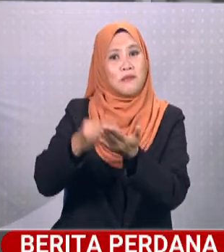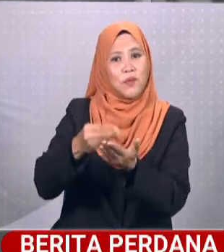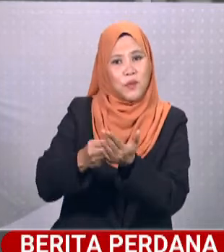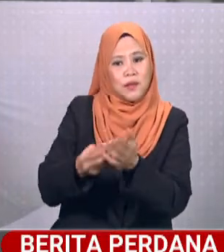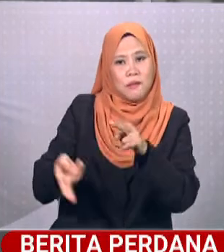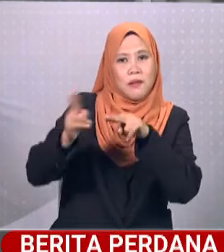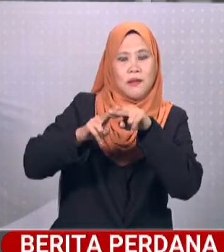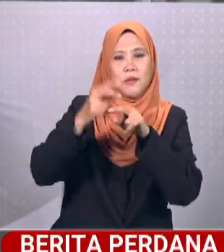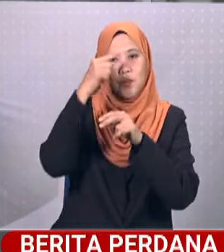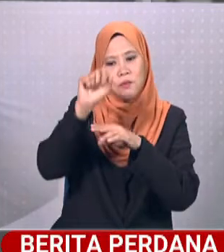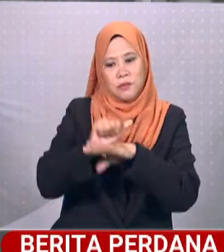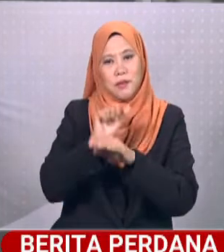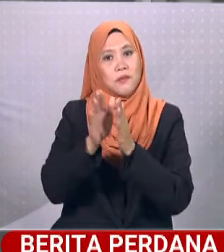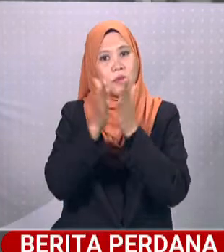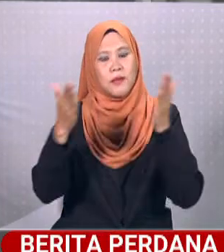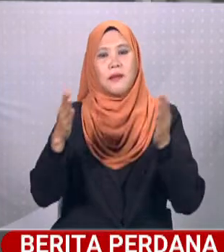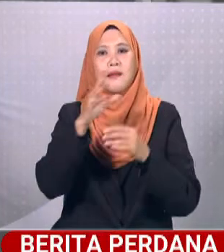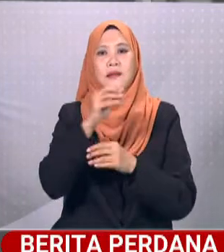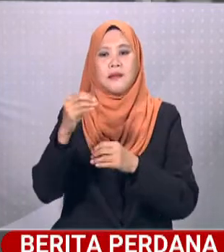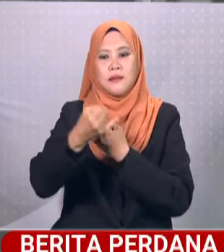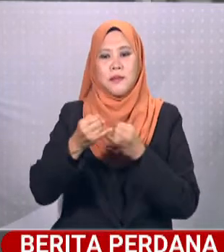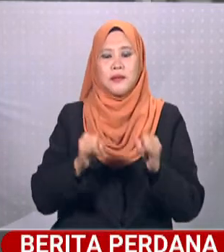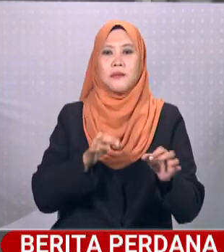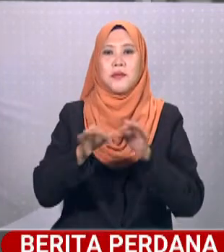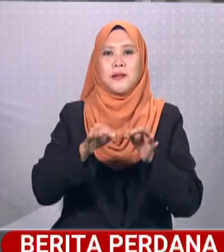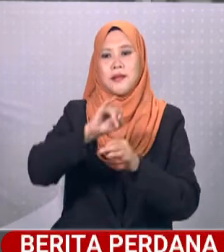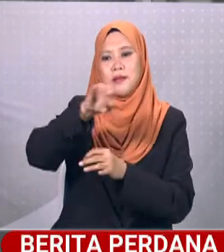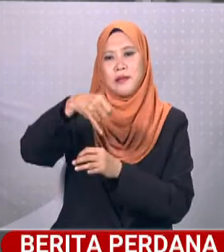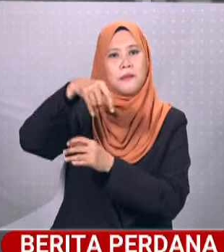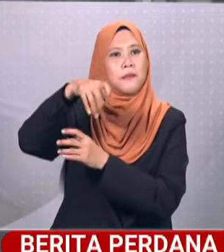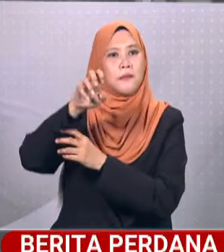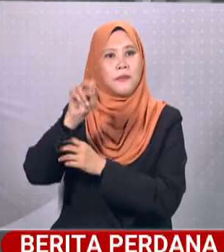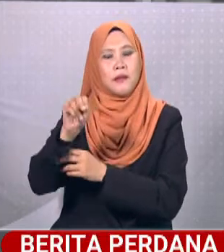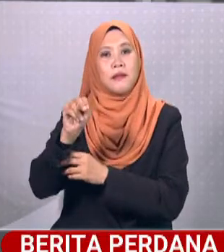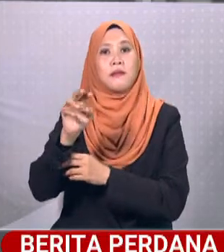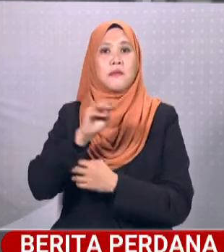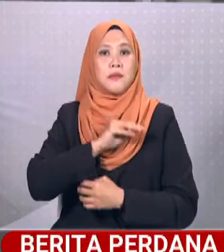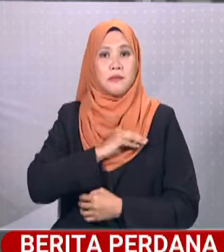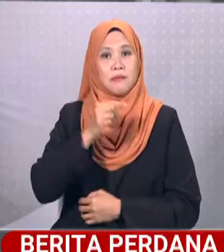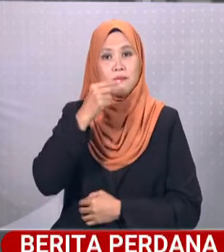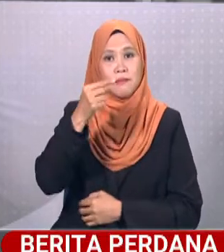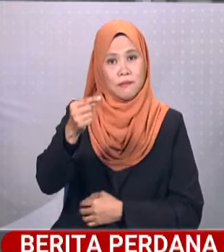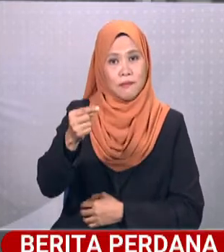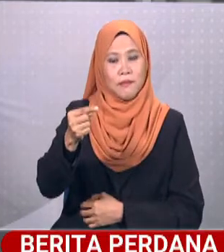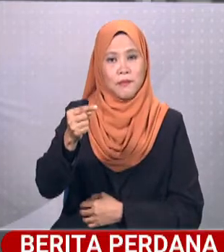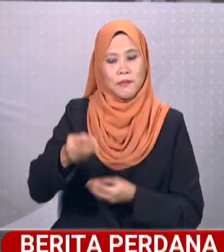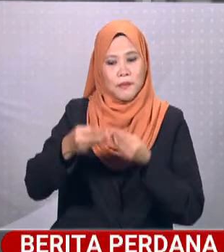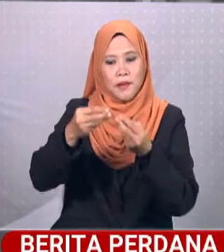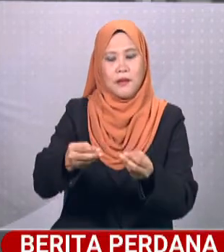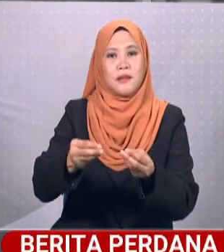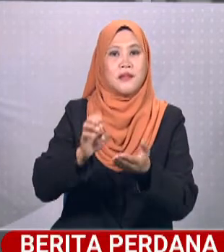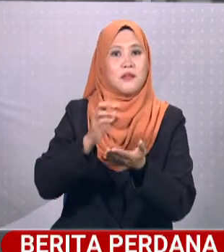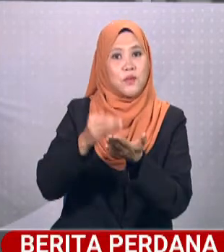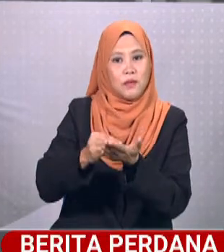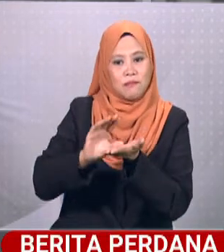kepada pengamal media dan kakitangan Jabatan Penerangan JAPEN. Jelas menterinya Datuk Saifuddin Abdullah, pemberian insentif itu